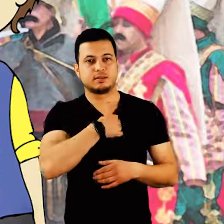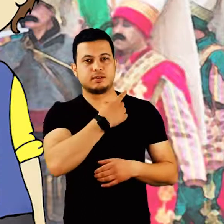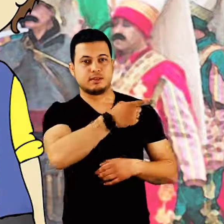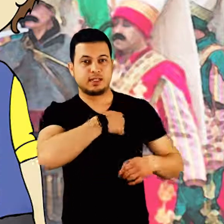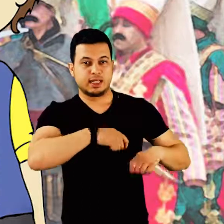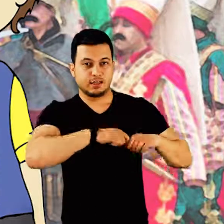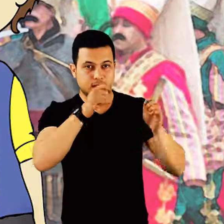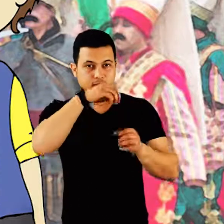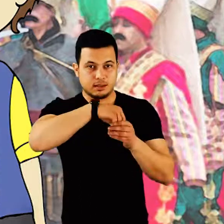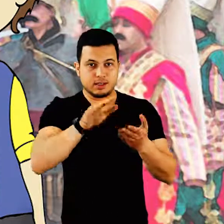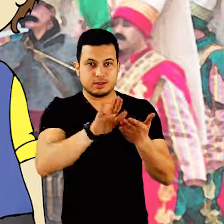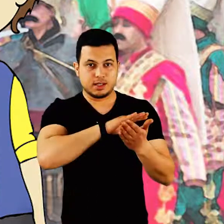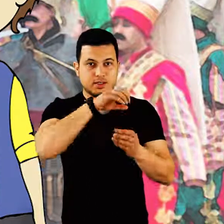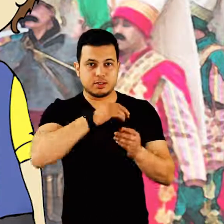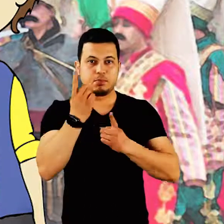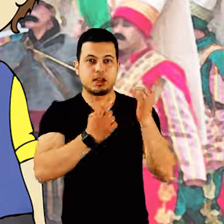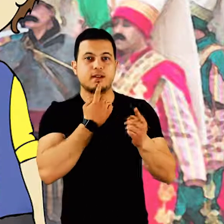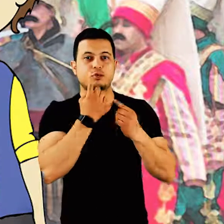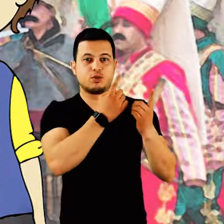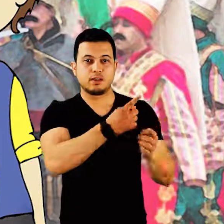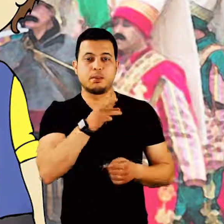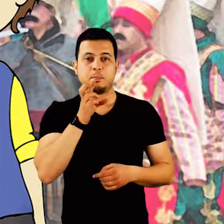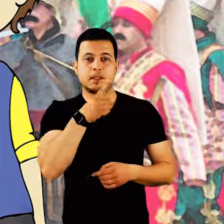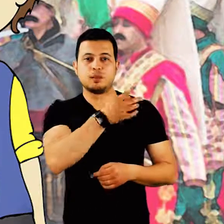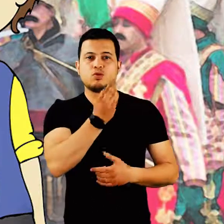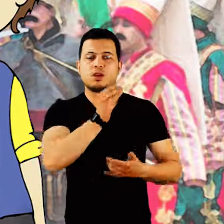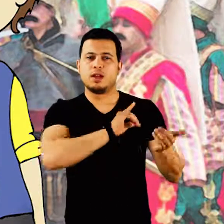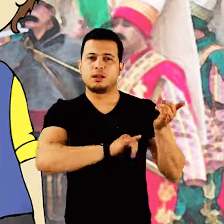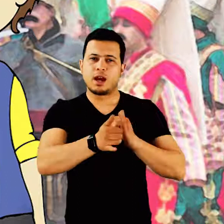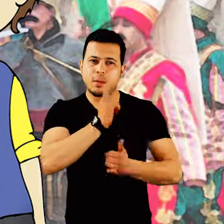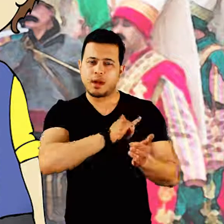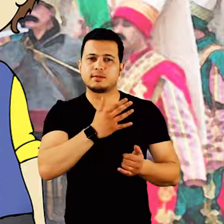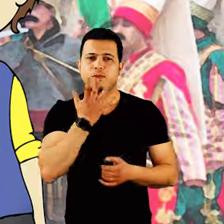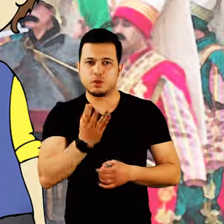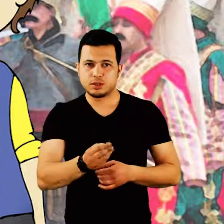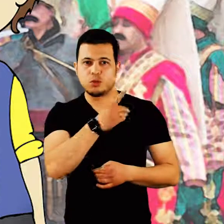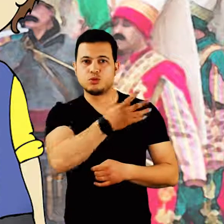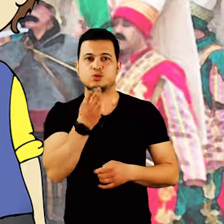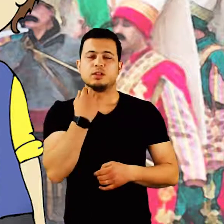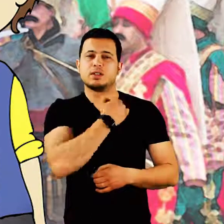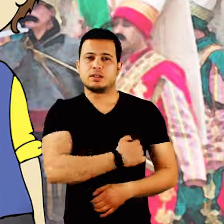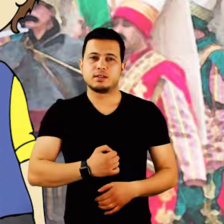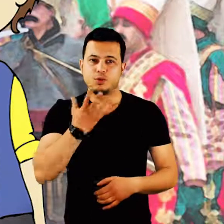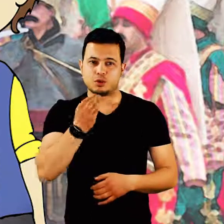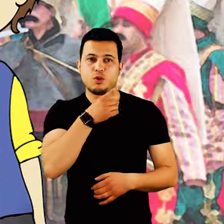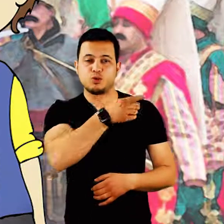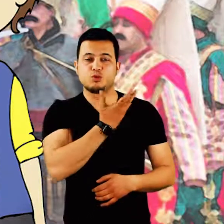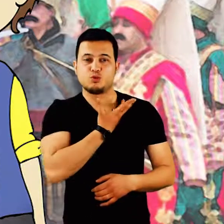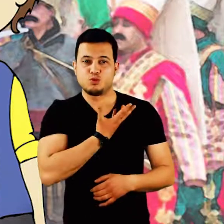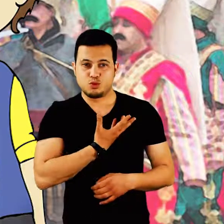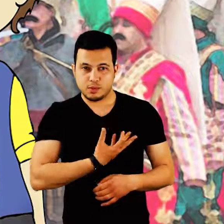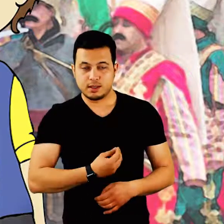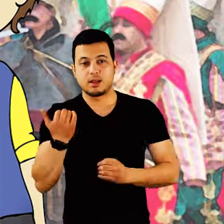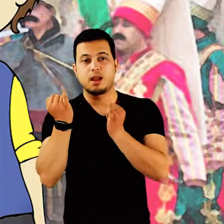kırgınlığını geçirmesi gerekirdi. Pınar ne kadar yaramaz olsa da, onu ne kadar kızdırsa da onun üzülmesini